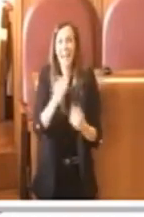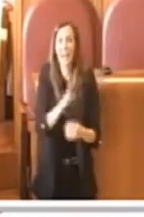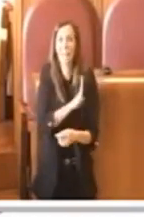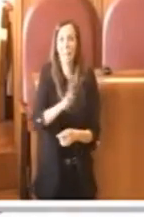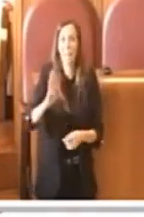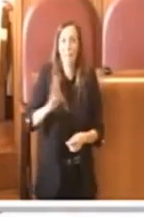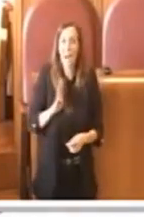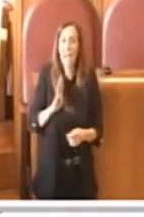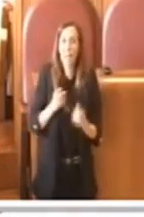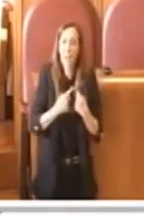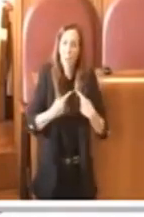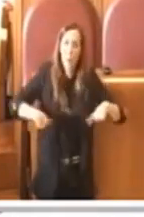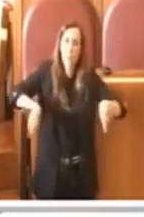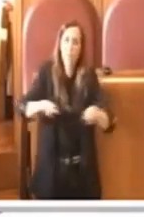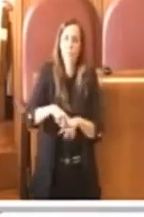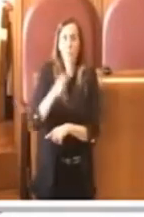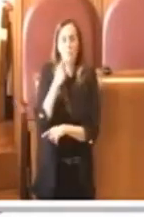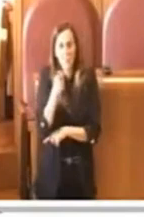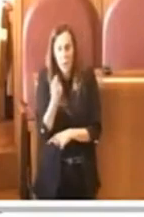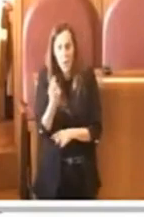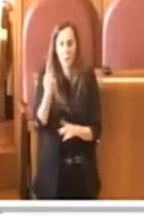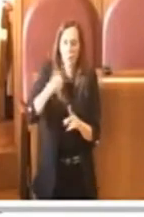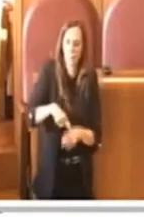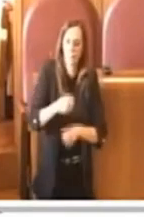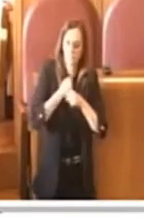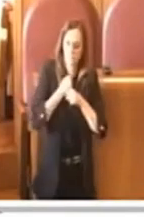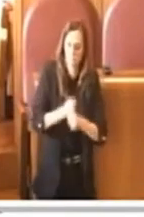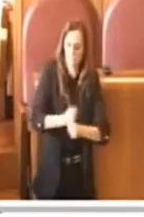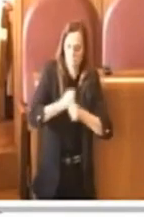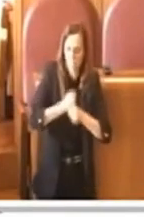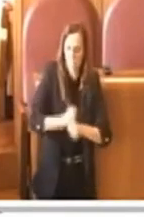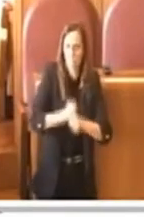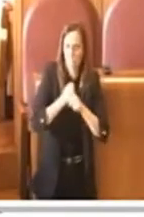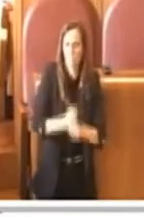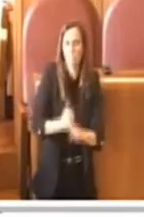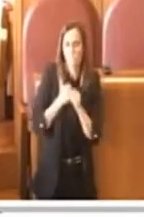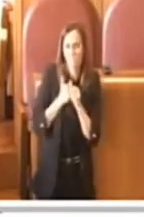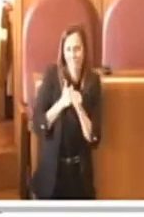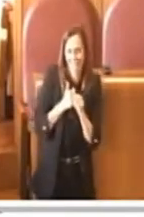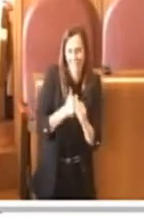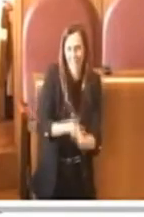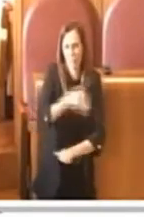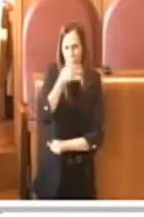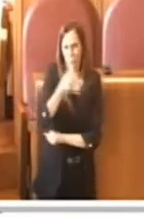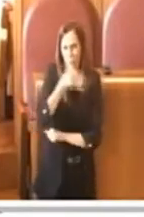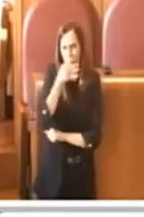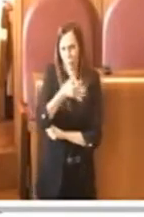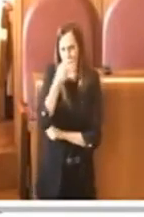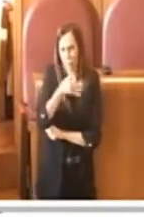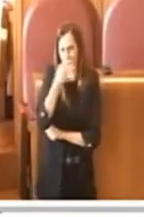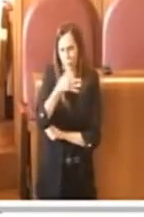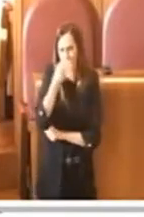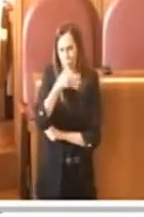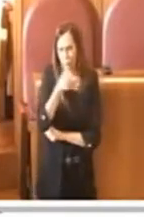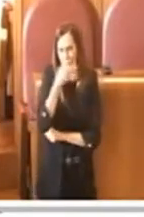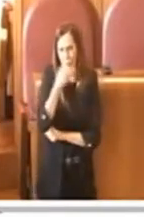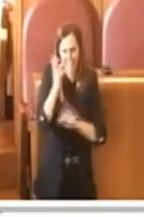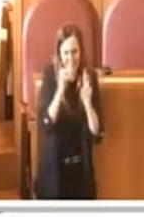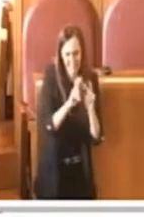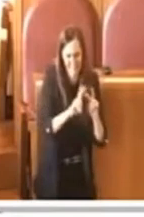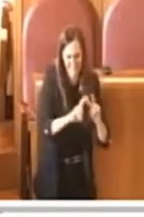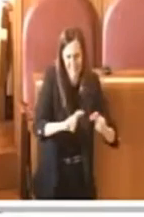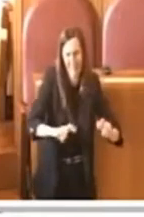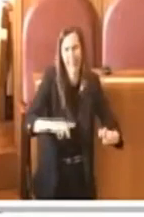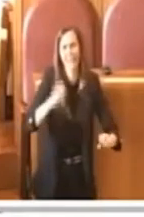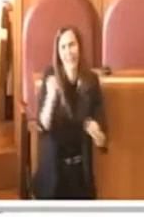per l'interesse e la pazienza con cui hanno seguito l'illustrazione di questa indagine, di questo lavoro,